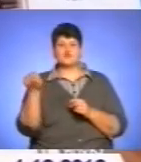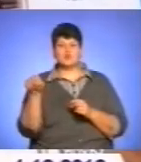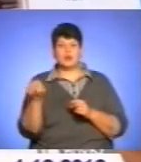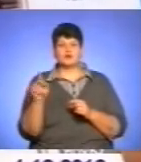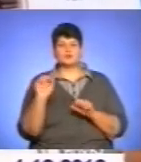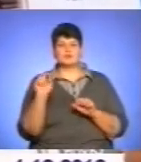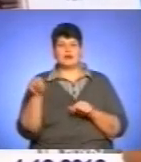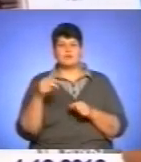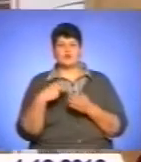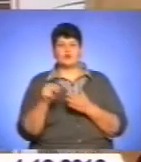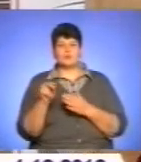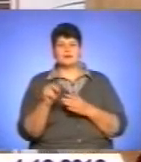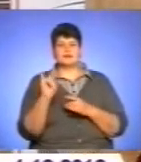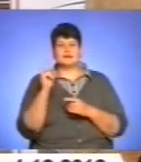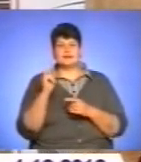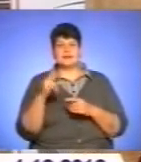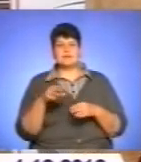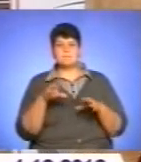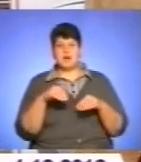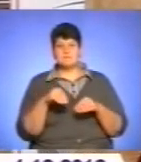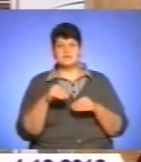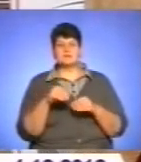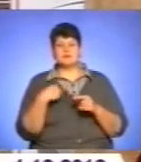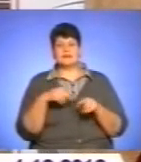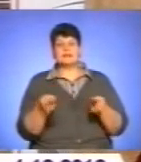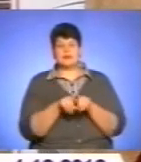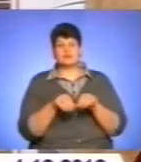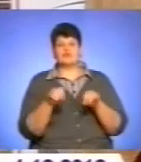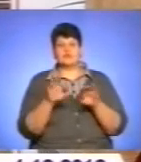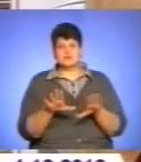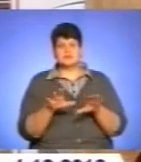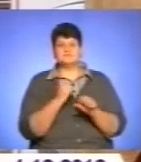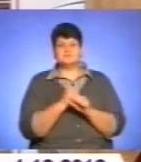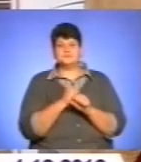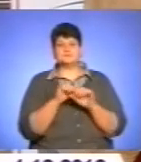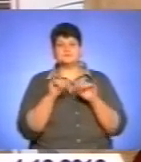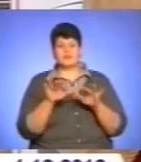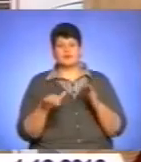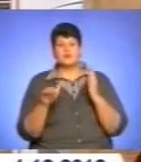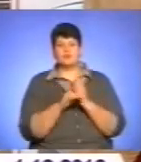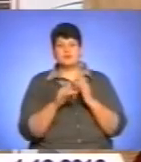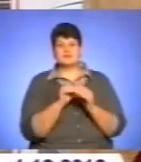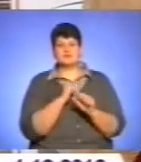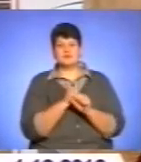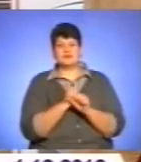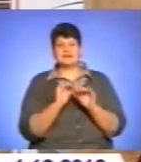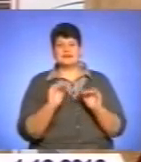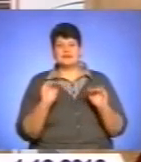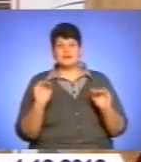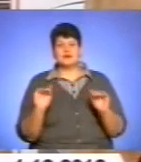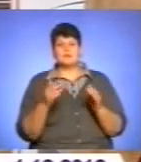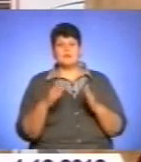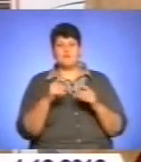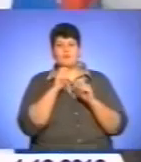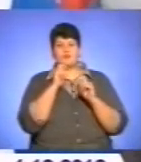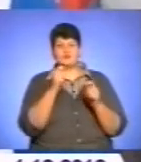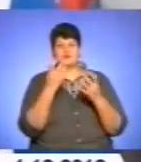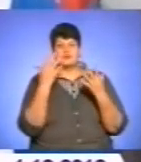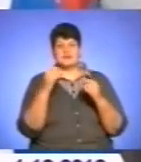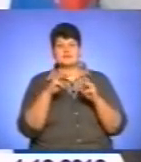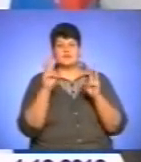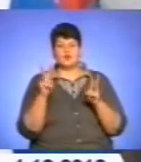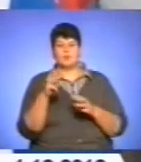там купити дитині памперс. Ми також вирішили долучитися до цієї акції, щоб допомогти зробити дітям подарунок до Дня Святого Миколая.